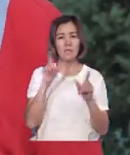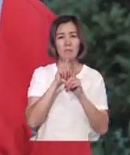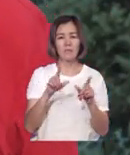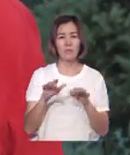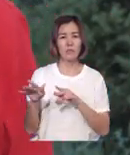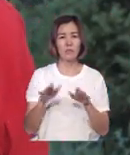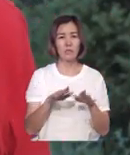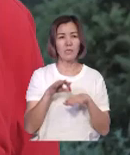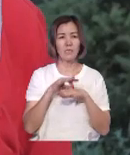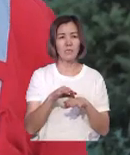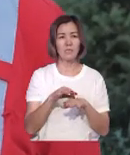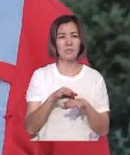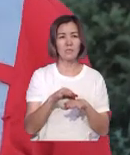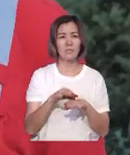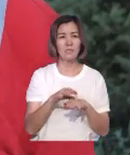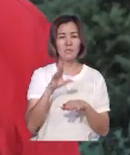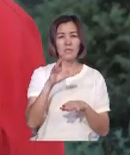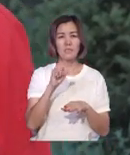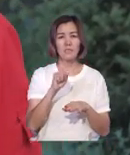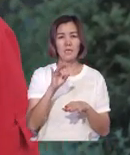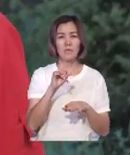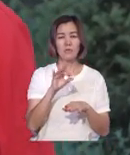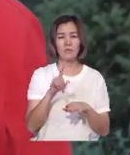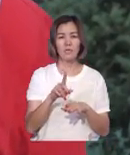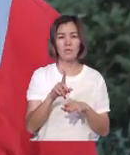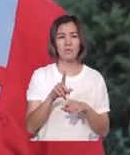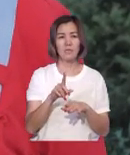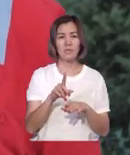жатыр. Біздің мына Сарыөзек кентінде өзіміз жаңағы